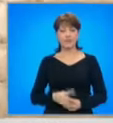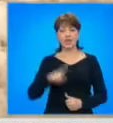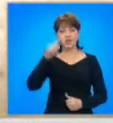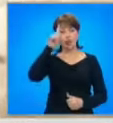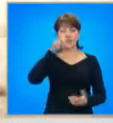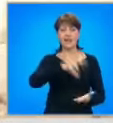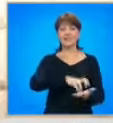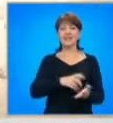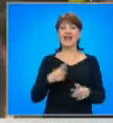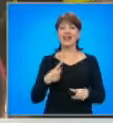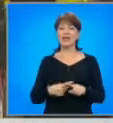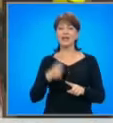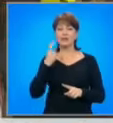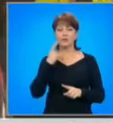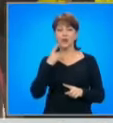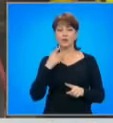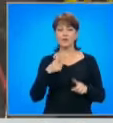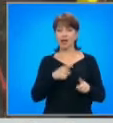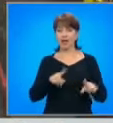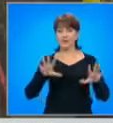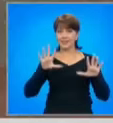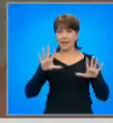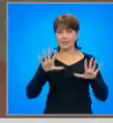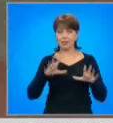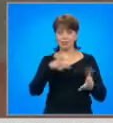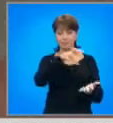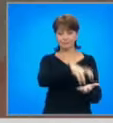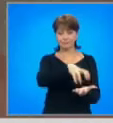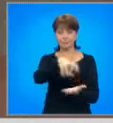Столичният квартал Христо Ботев осъмна днес 10 КПП-та.